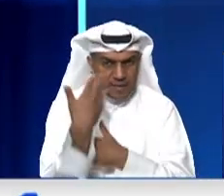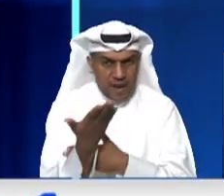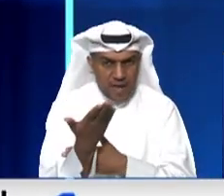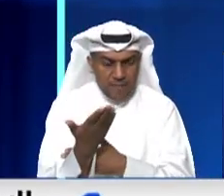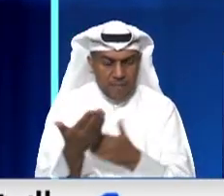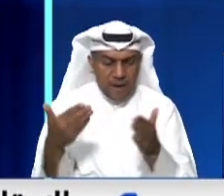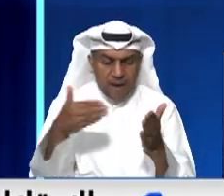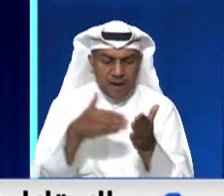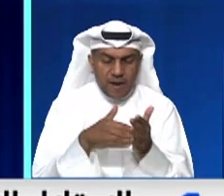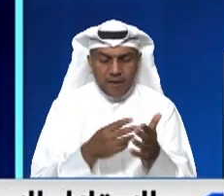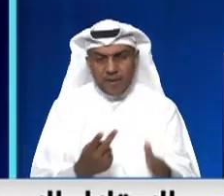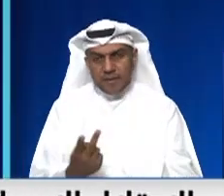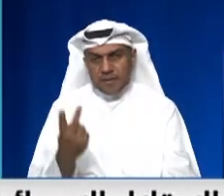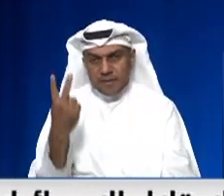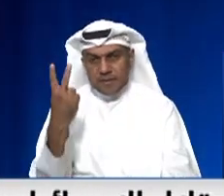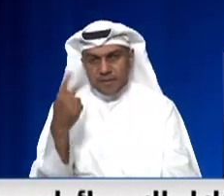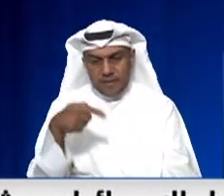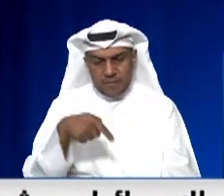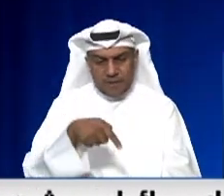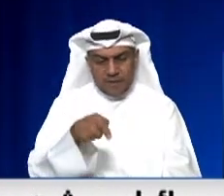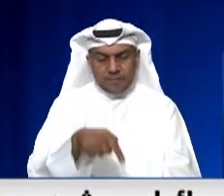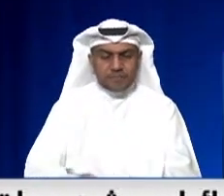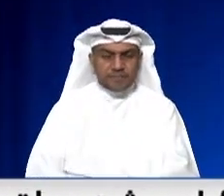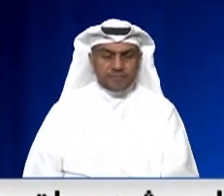في السابع من الشهر ذاته